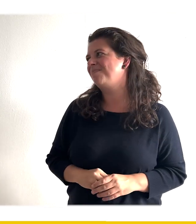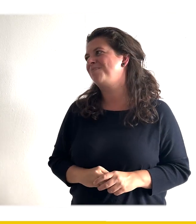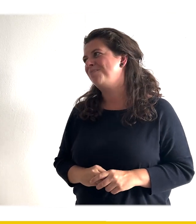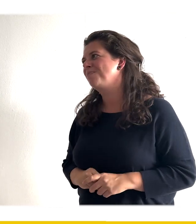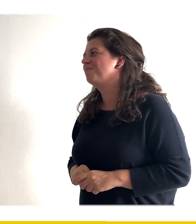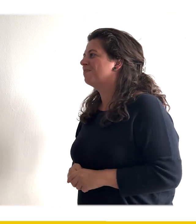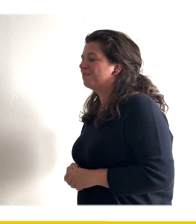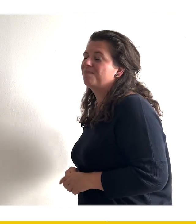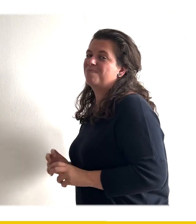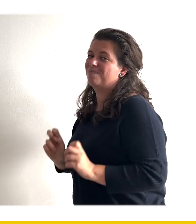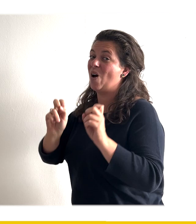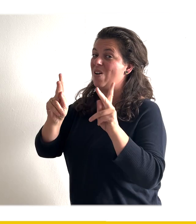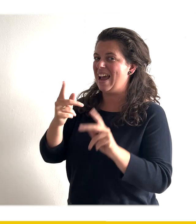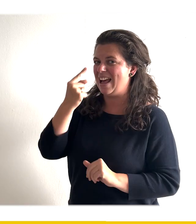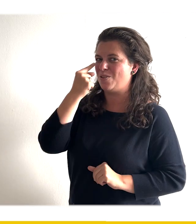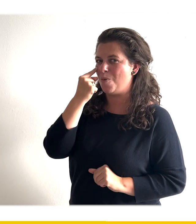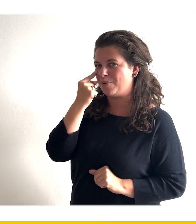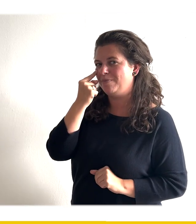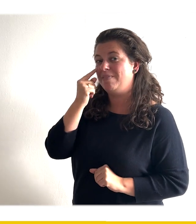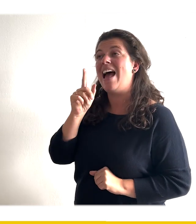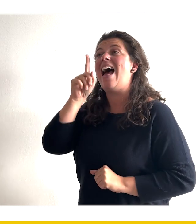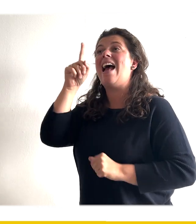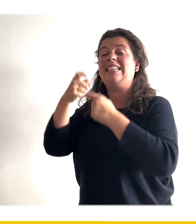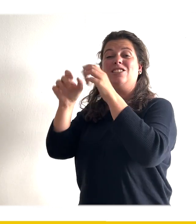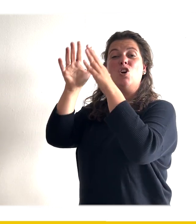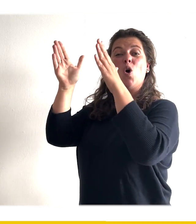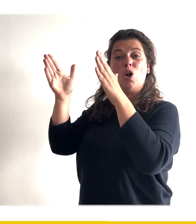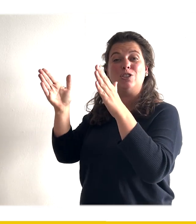Oké, jongens, daar gaan we. Hij is de rol.